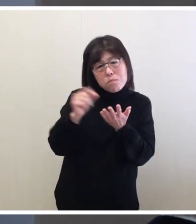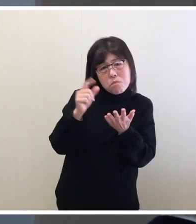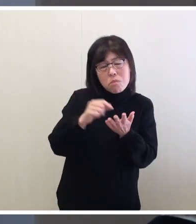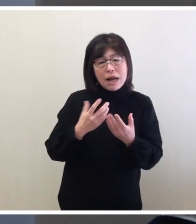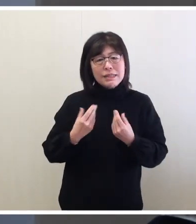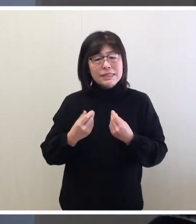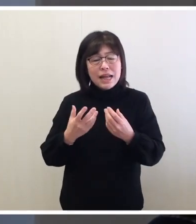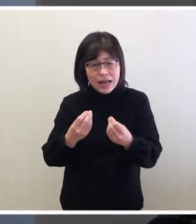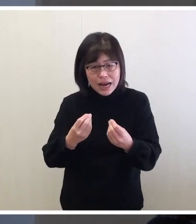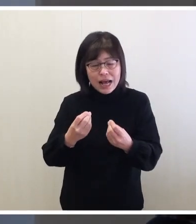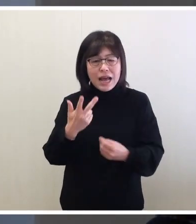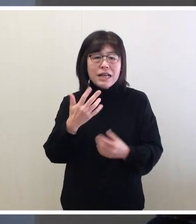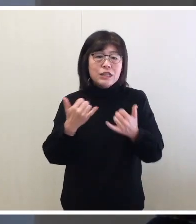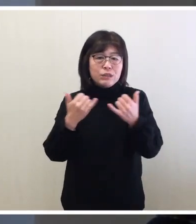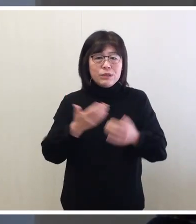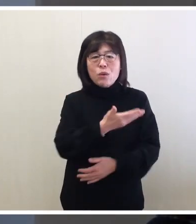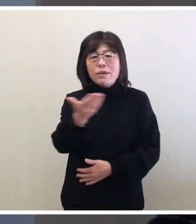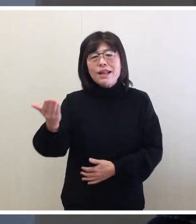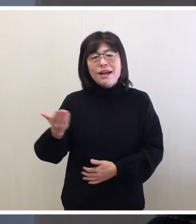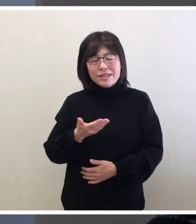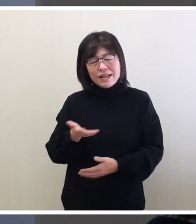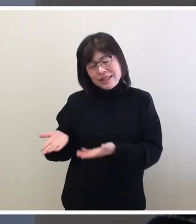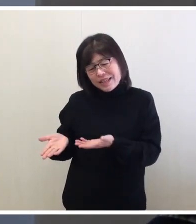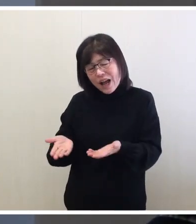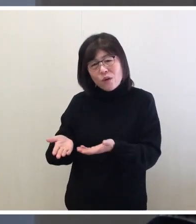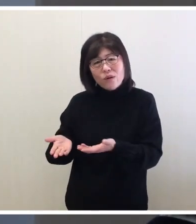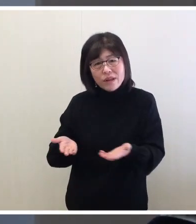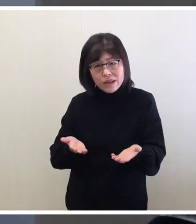ながら、市民の皆様に開放できる拠